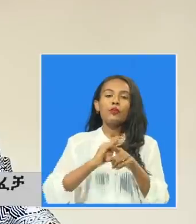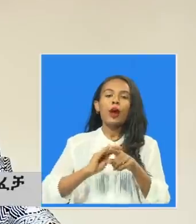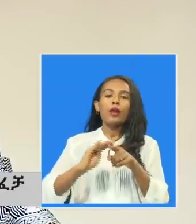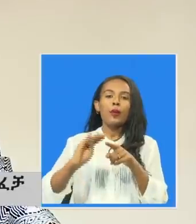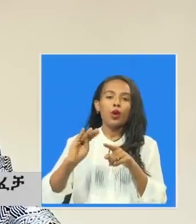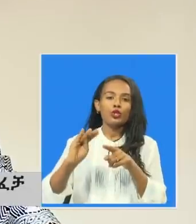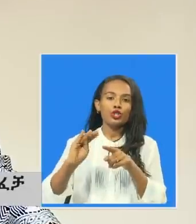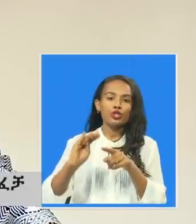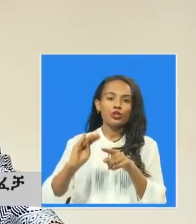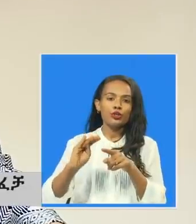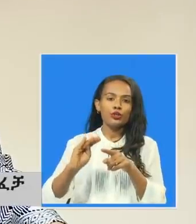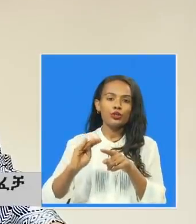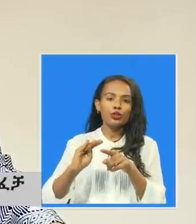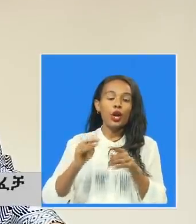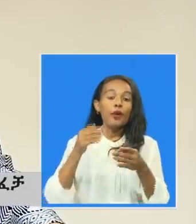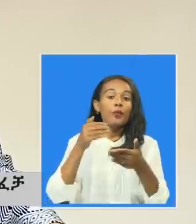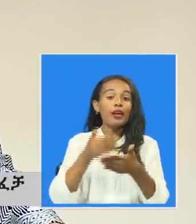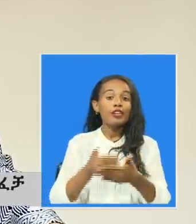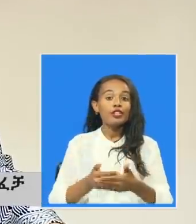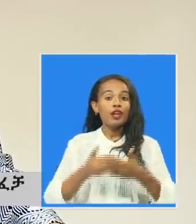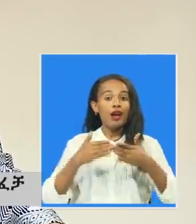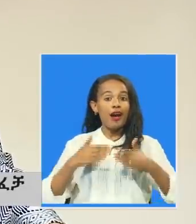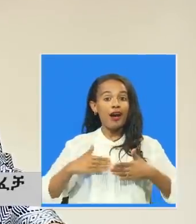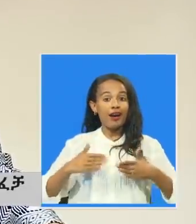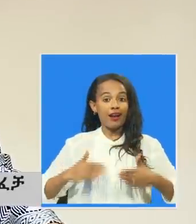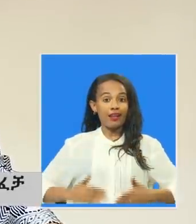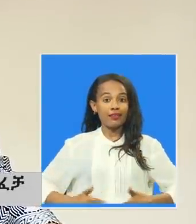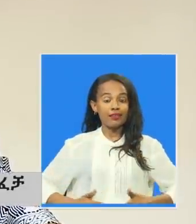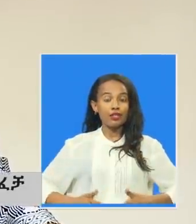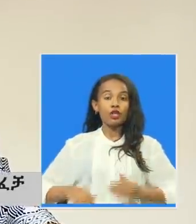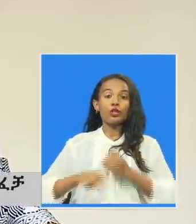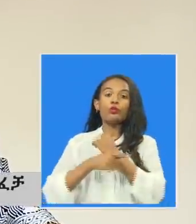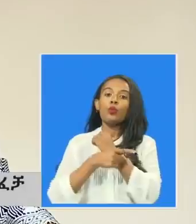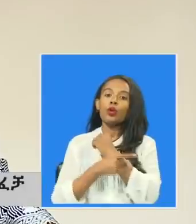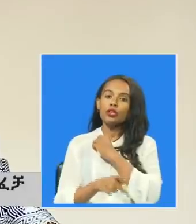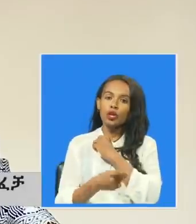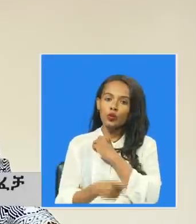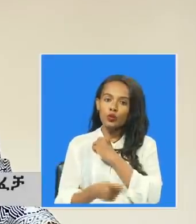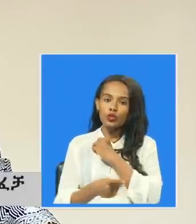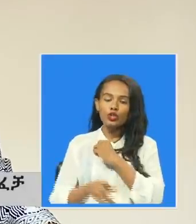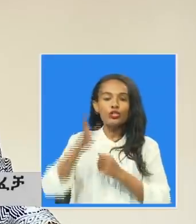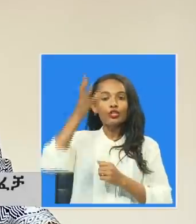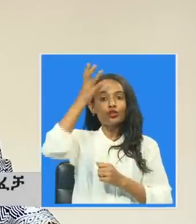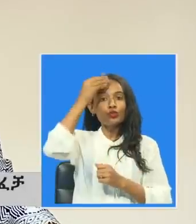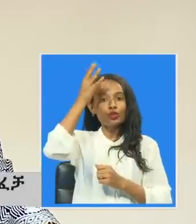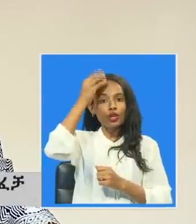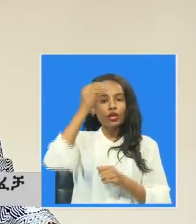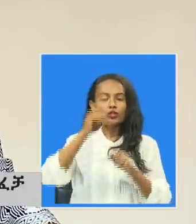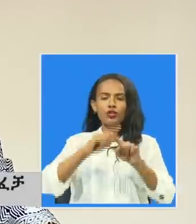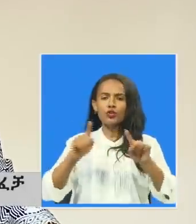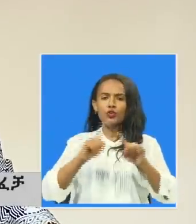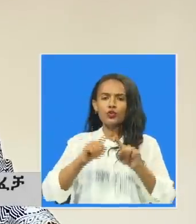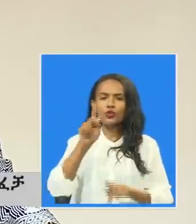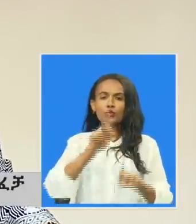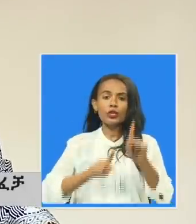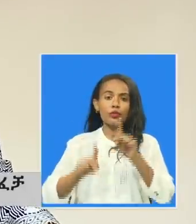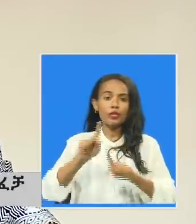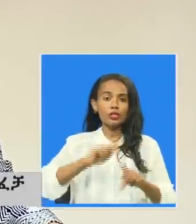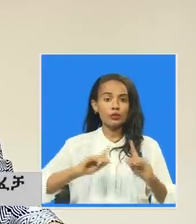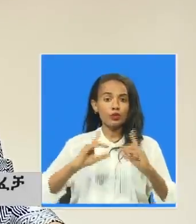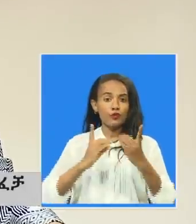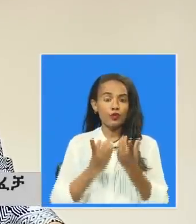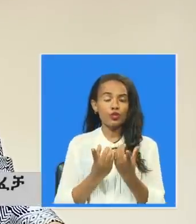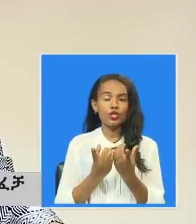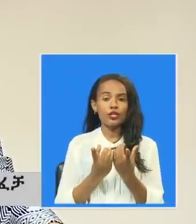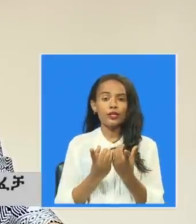ባለሙያዎችን ባለድርሻ አካላትን ፖለቲከኞችን ምሁራንን ልዩ ልዩ የህብረተሰብ